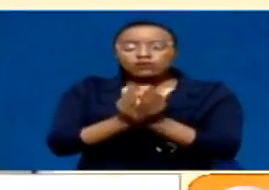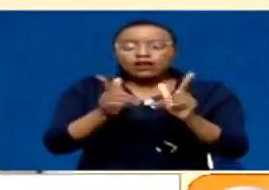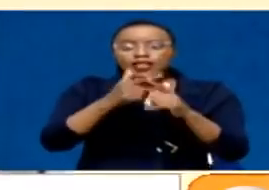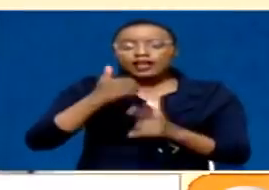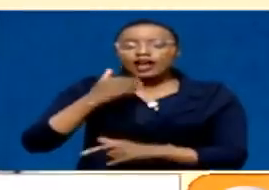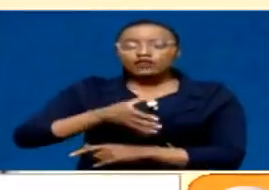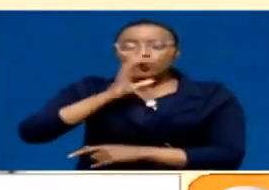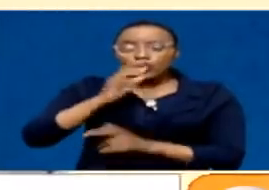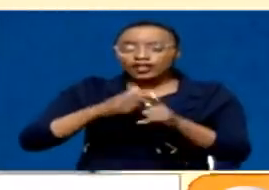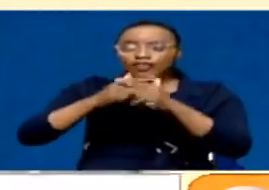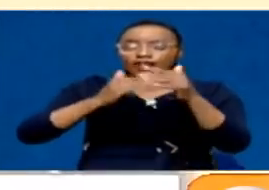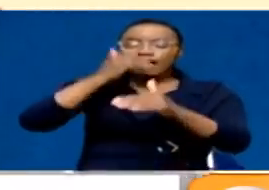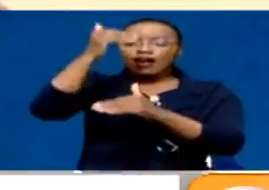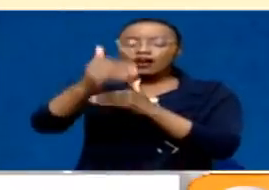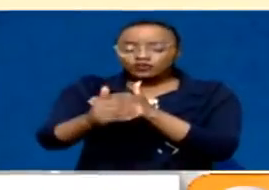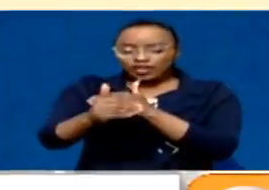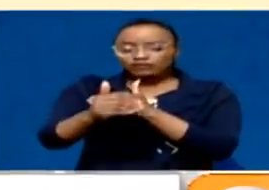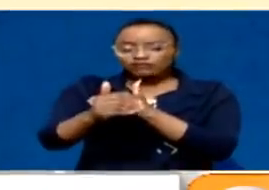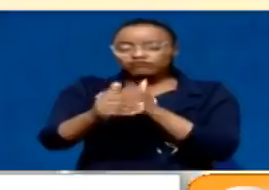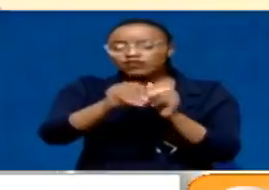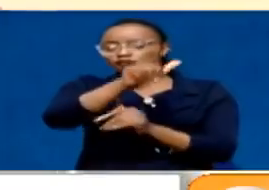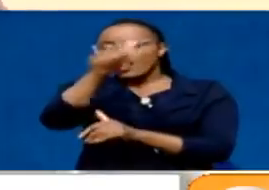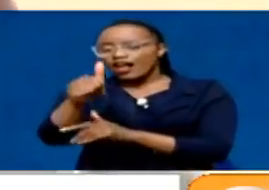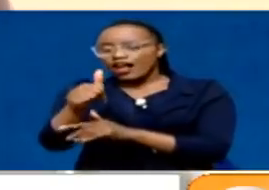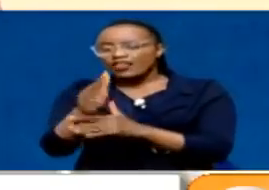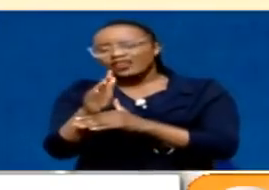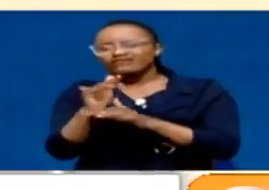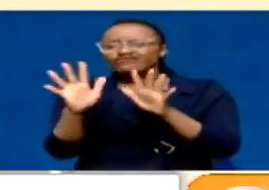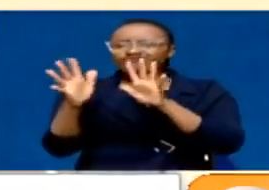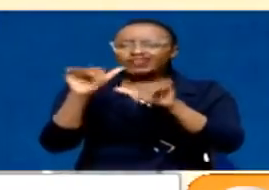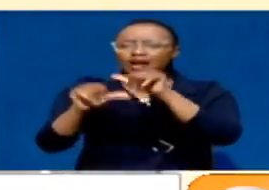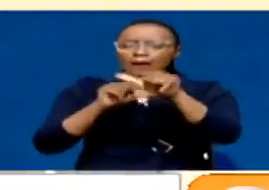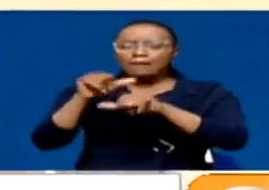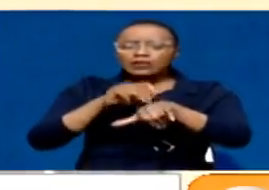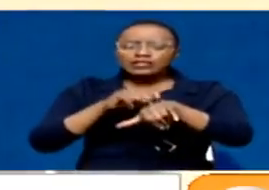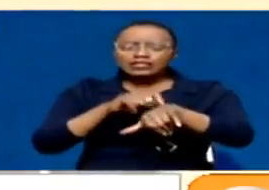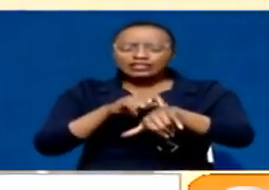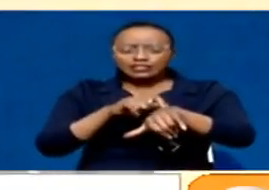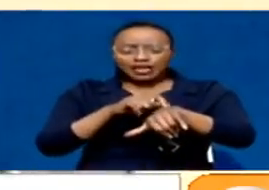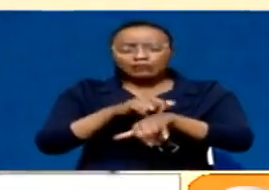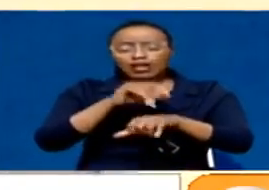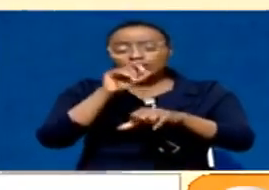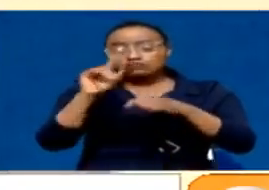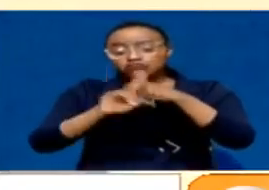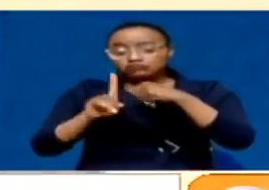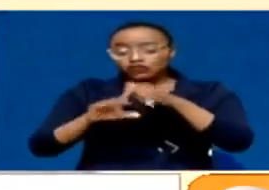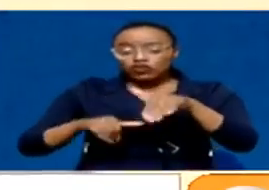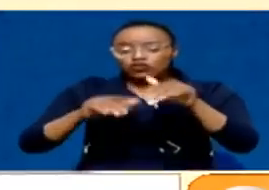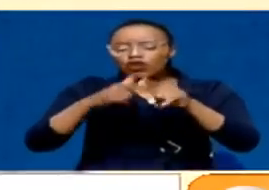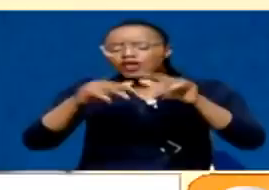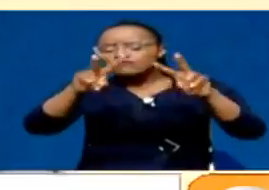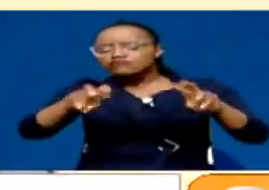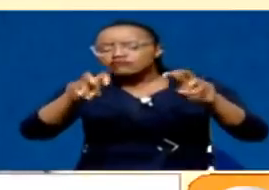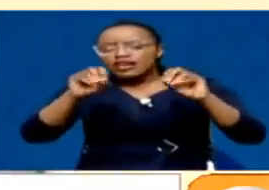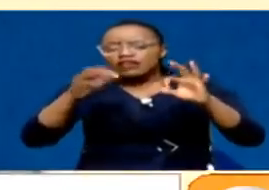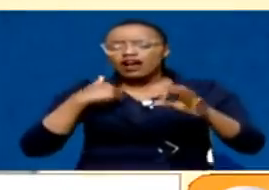ikafuata maji. Alafu baadaye group zingine alfajiri kama saa 11 hivi wakarauka kufuata ufuo kuangalia